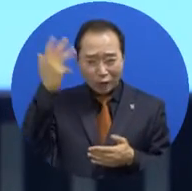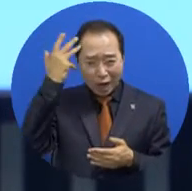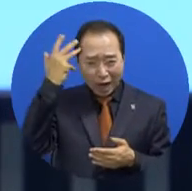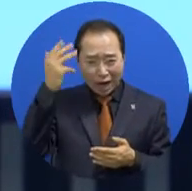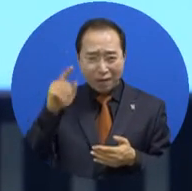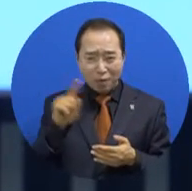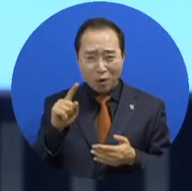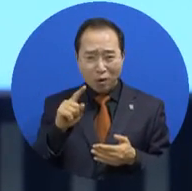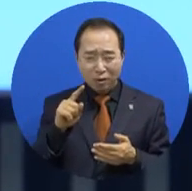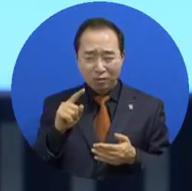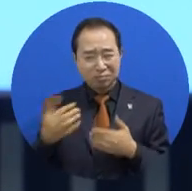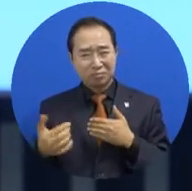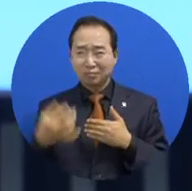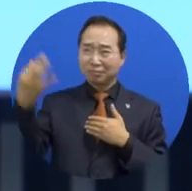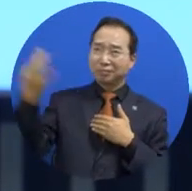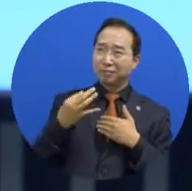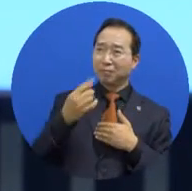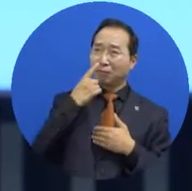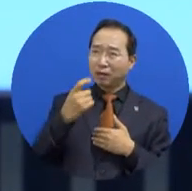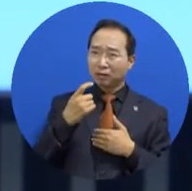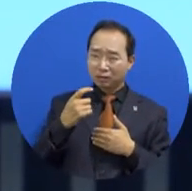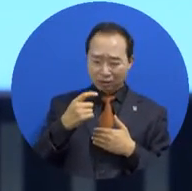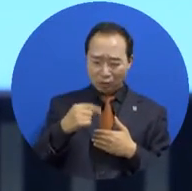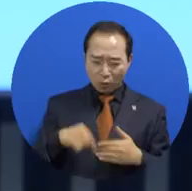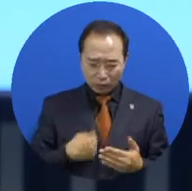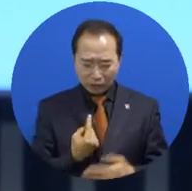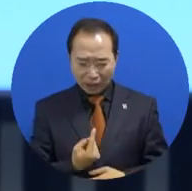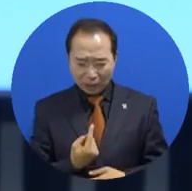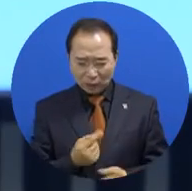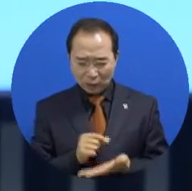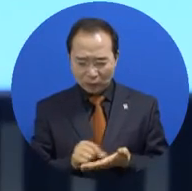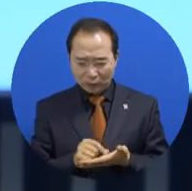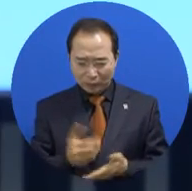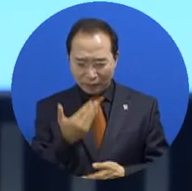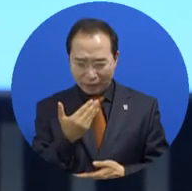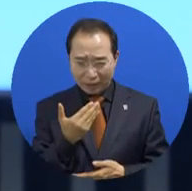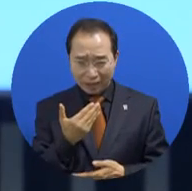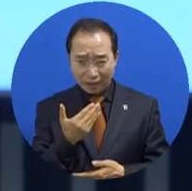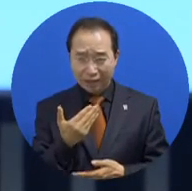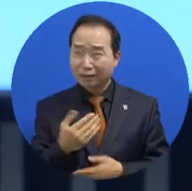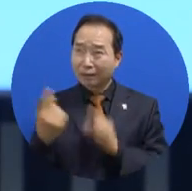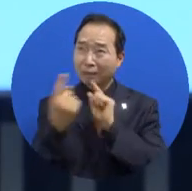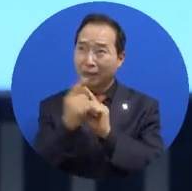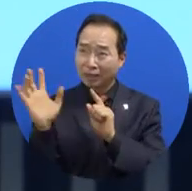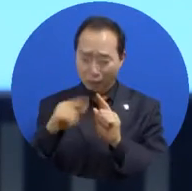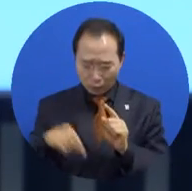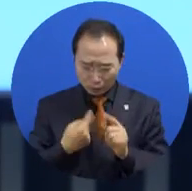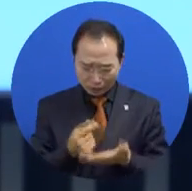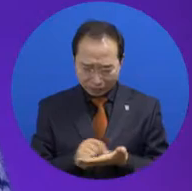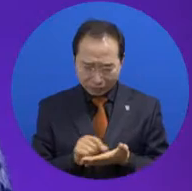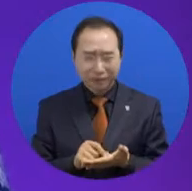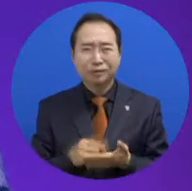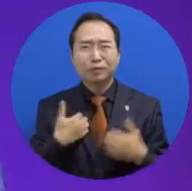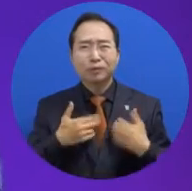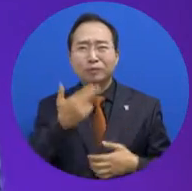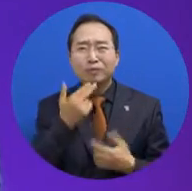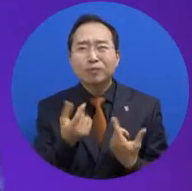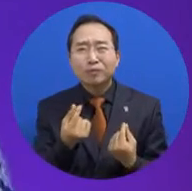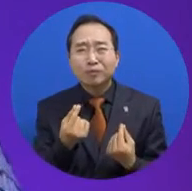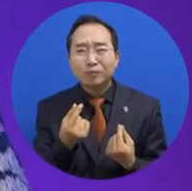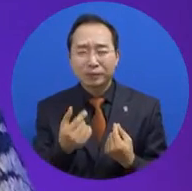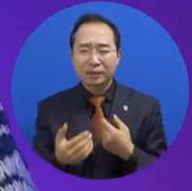철학 막 이런 거 멋있기는 한데 재미는 하나도 없을 것 같은 느낌이 들지 않습니까? 그래서